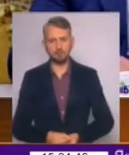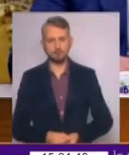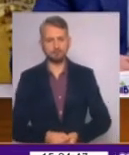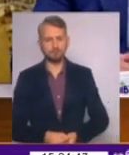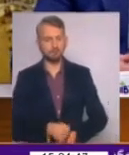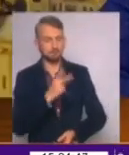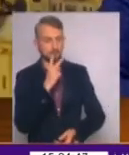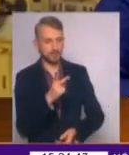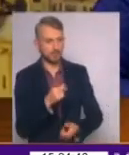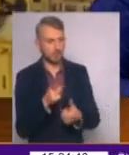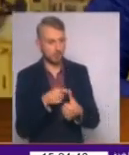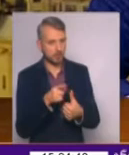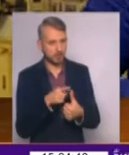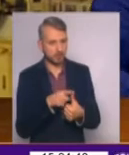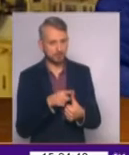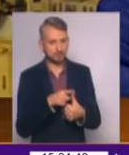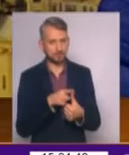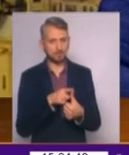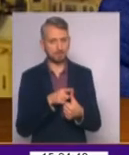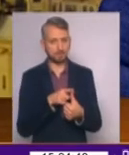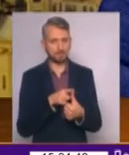Дивіться, по-перше,